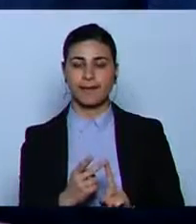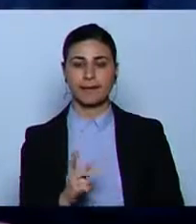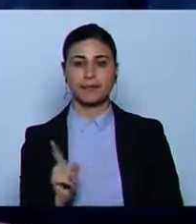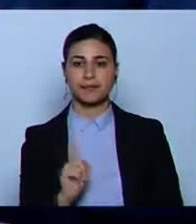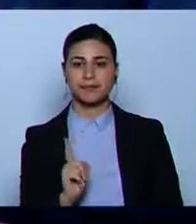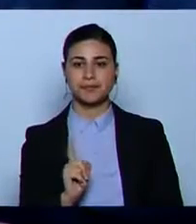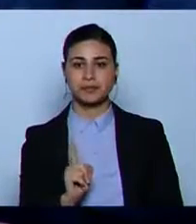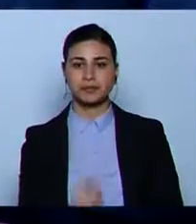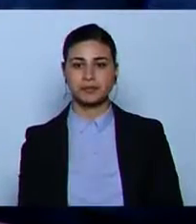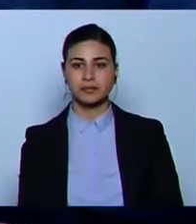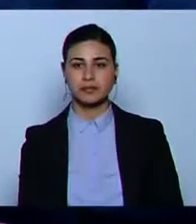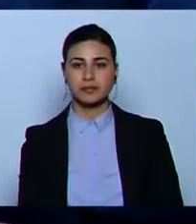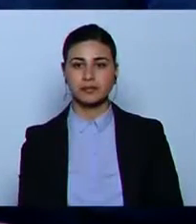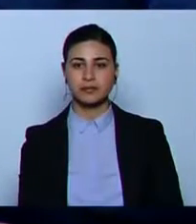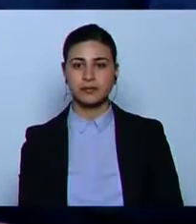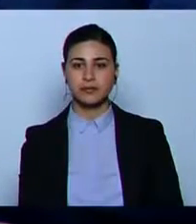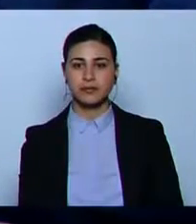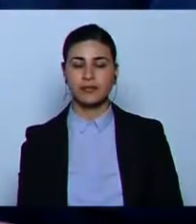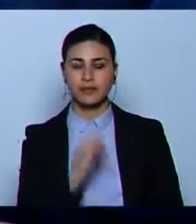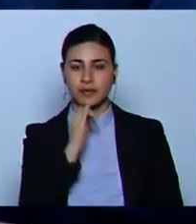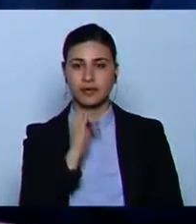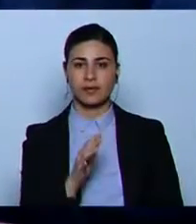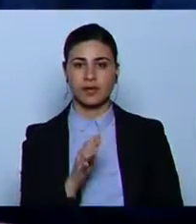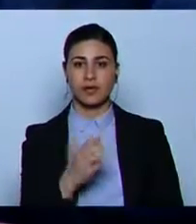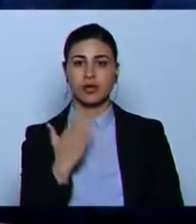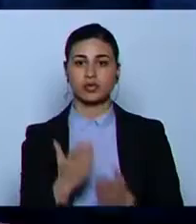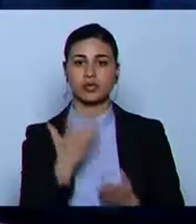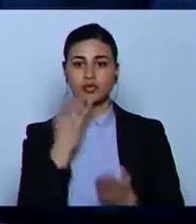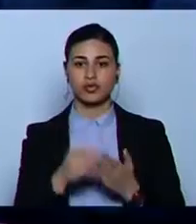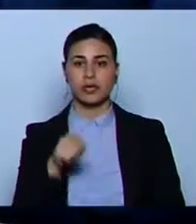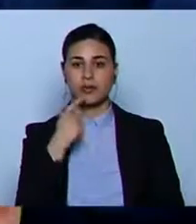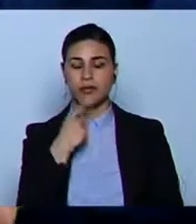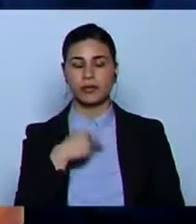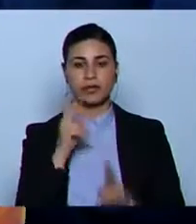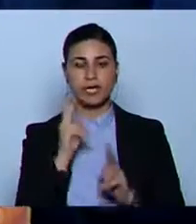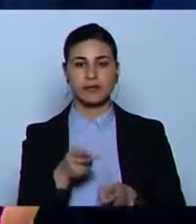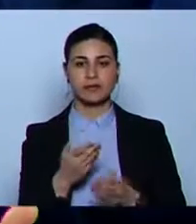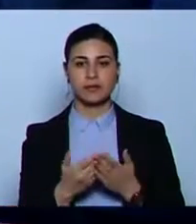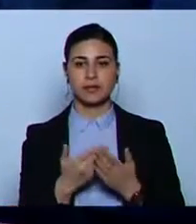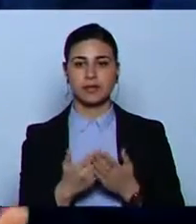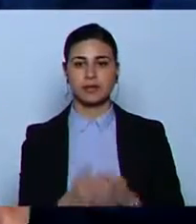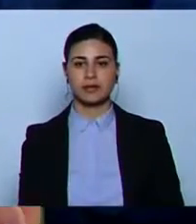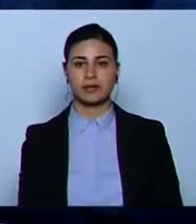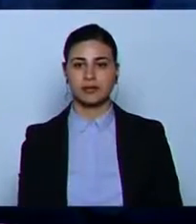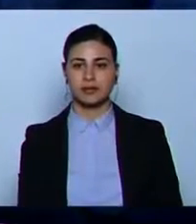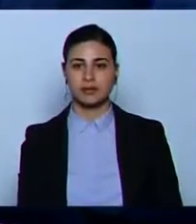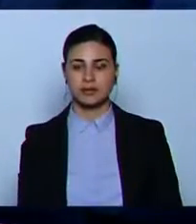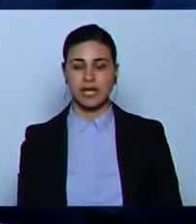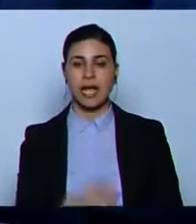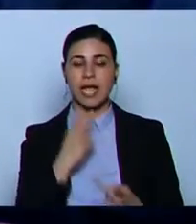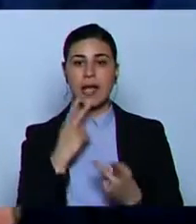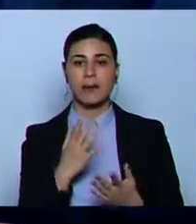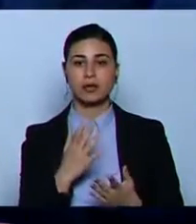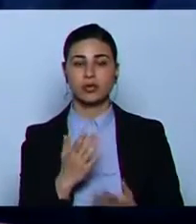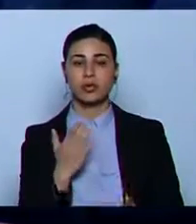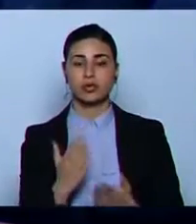რა, აი იცით რა არის, აი რაღაცა ესეთი, ხო, თუ ჩვენ საუბრობთ, არ ვიცი, იმაზე, რა ქვია,